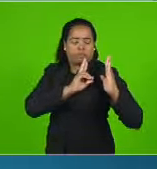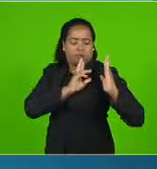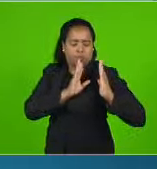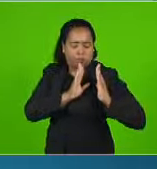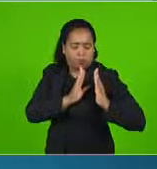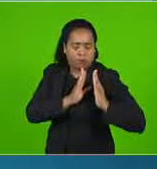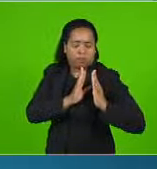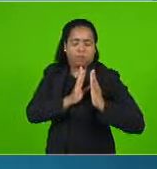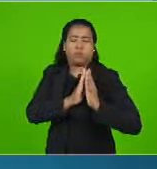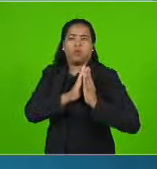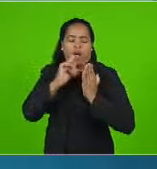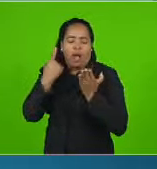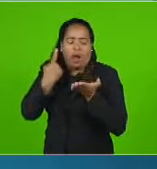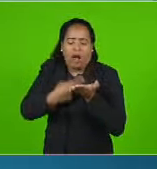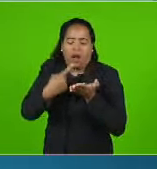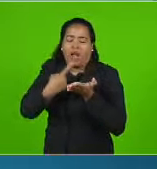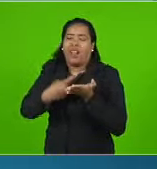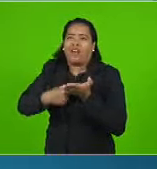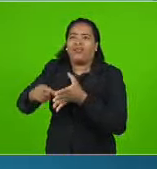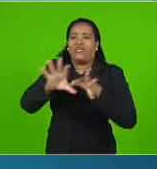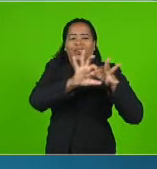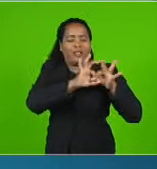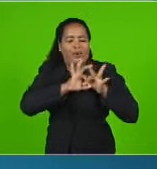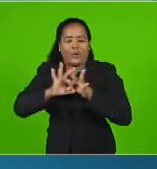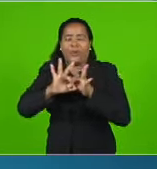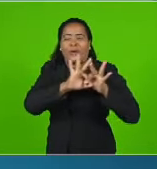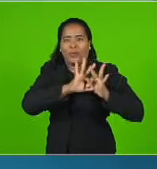буду вечерить с ним, и он со мною.